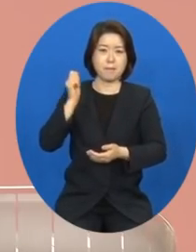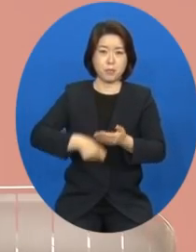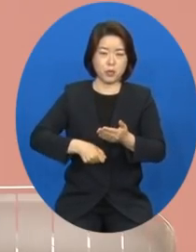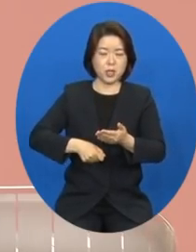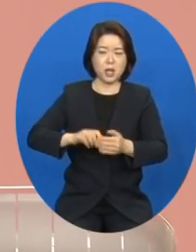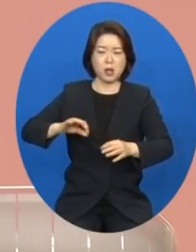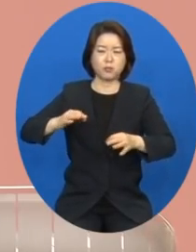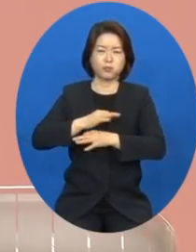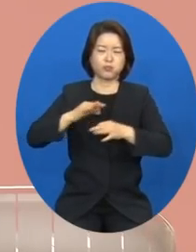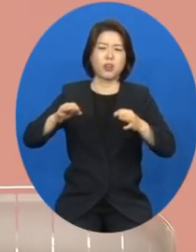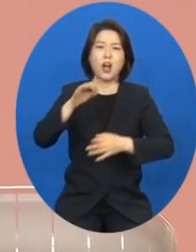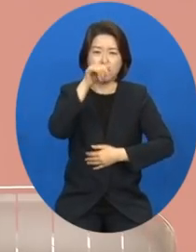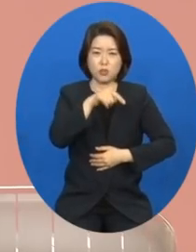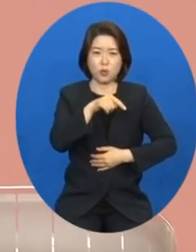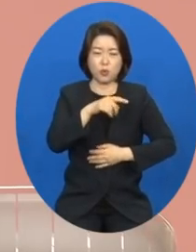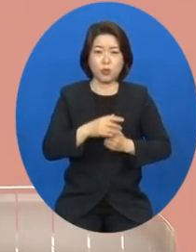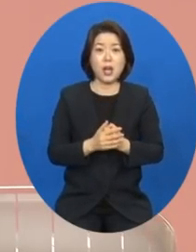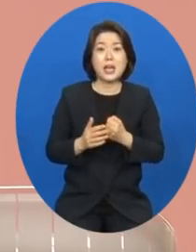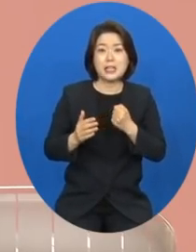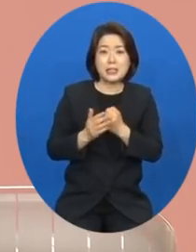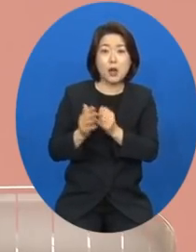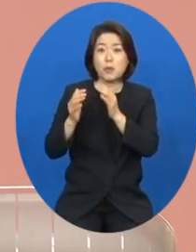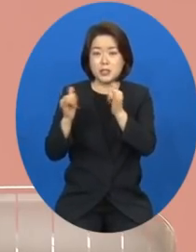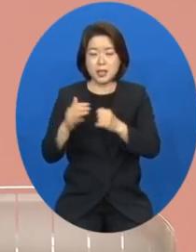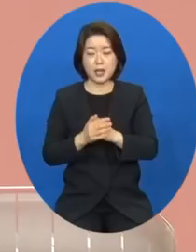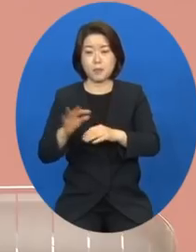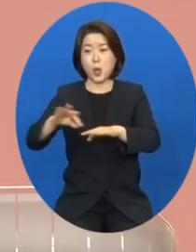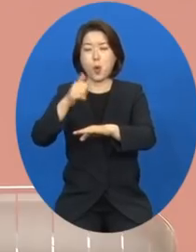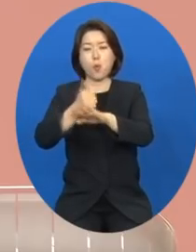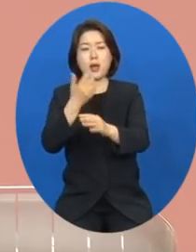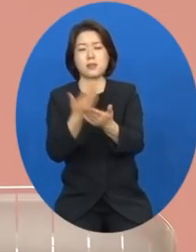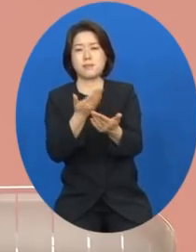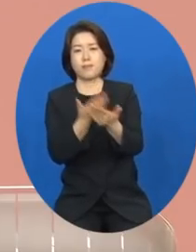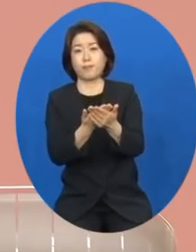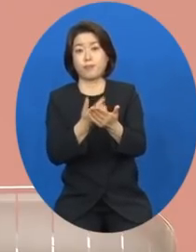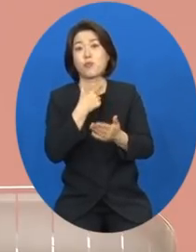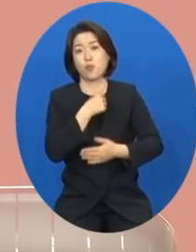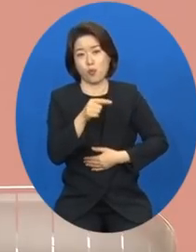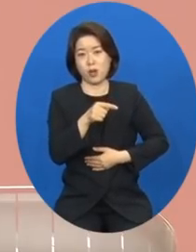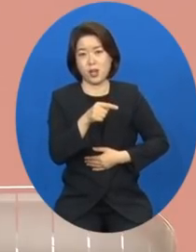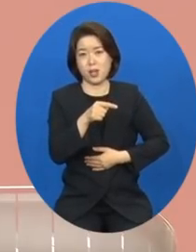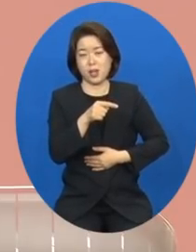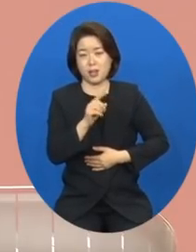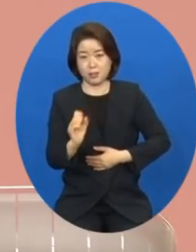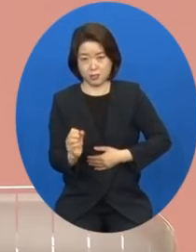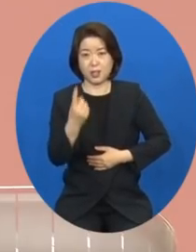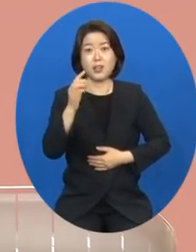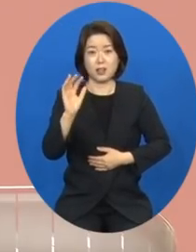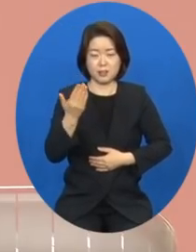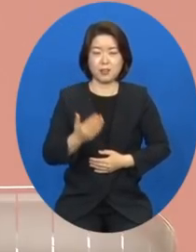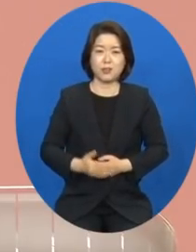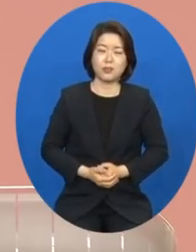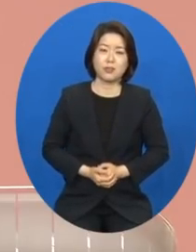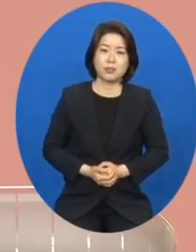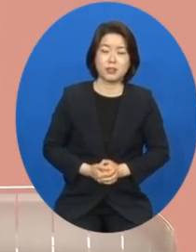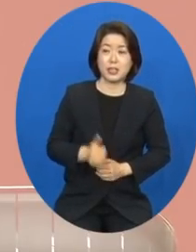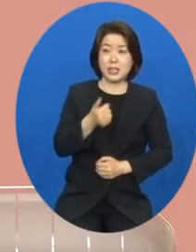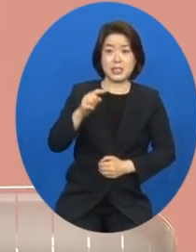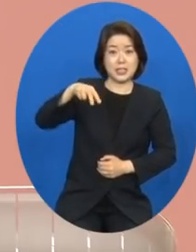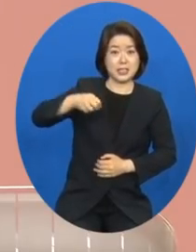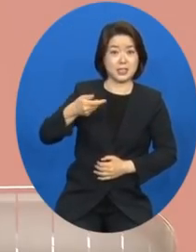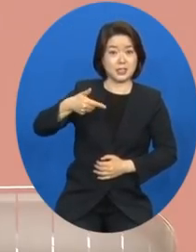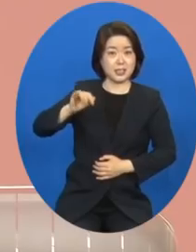되요 아 그래서 그것 때문에 사람들은 왕을 요구하게 되는 그런 빌미로 3 게 되죠 히스기야 왕은